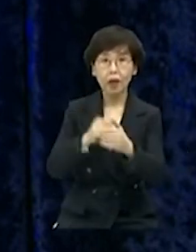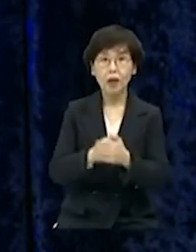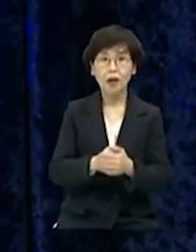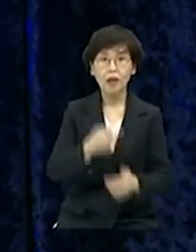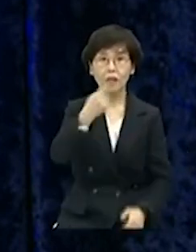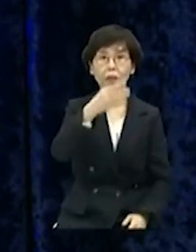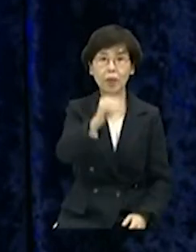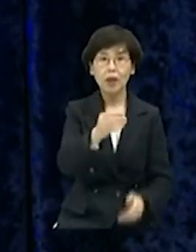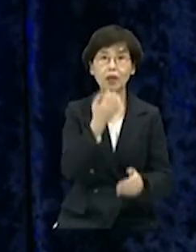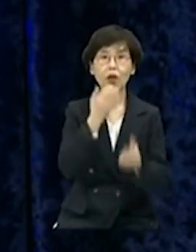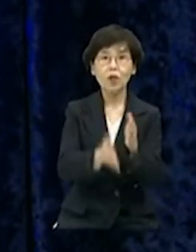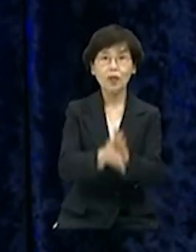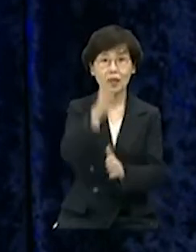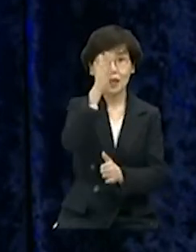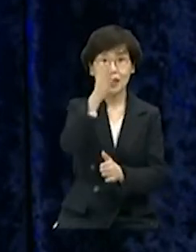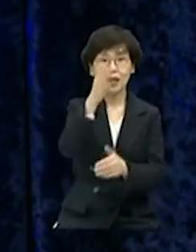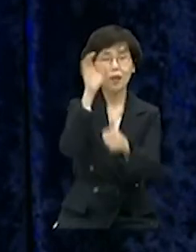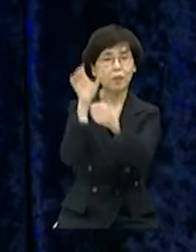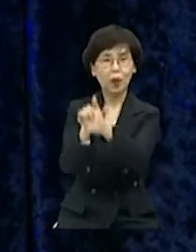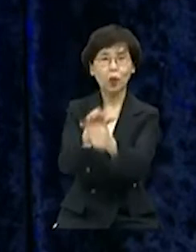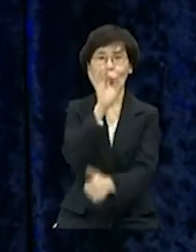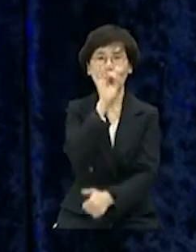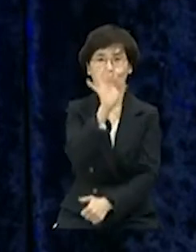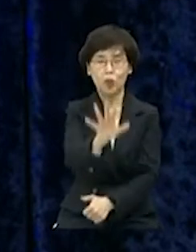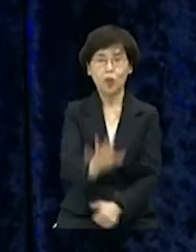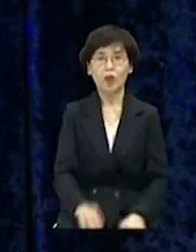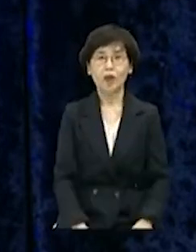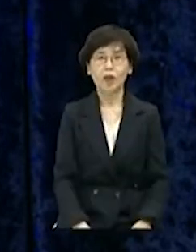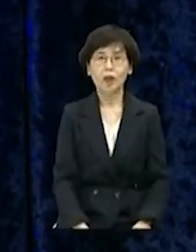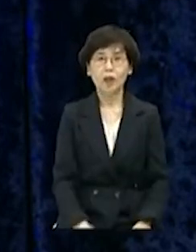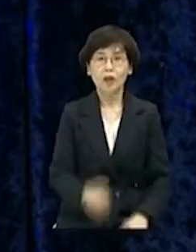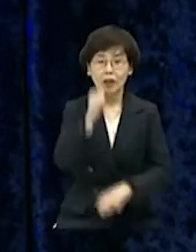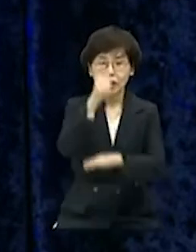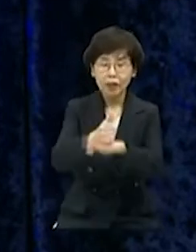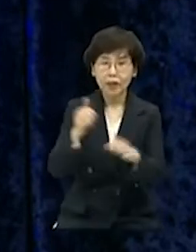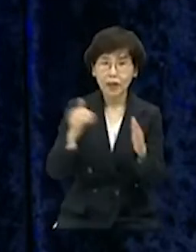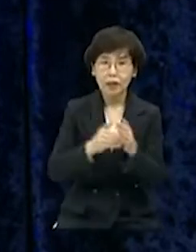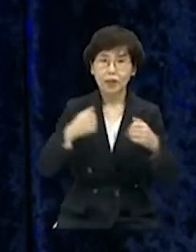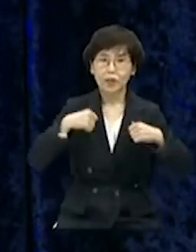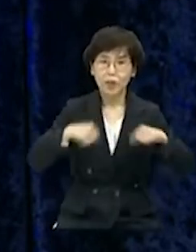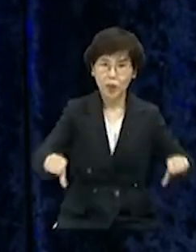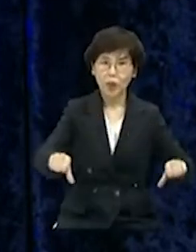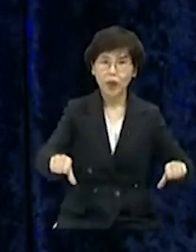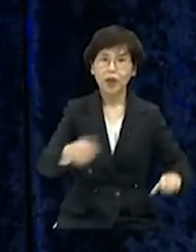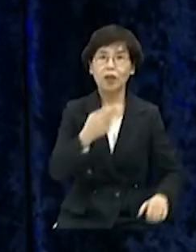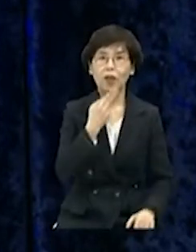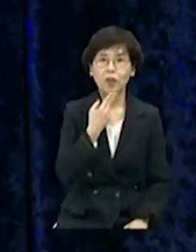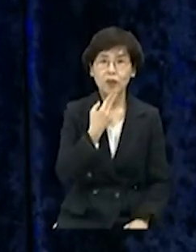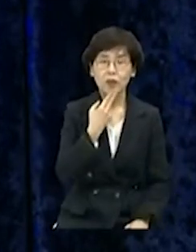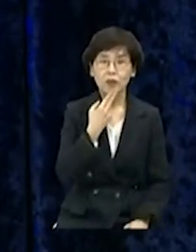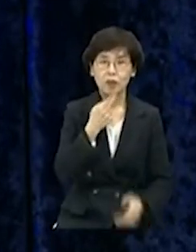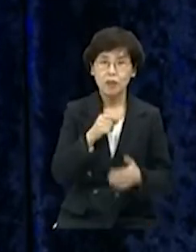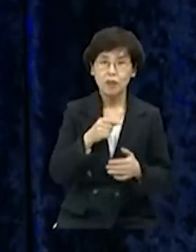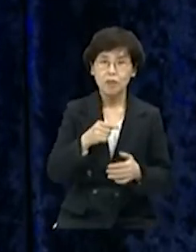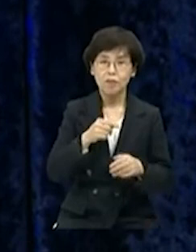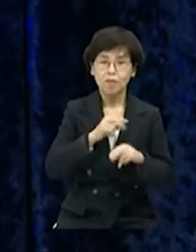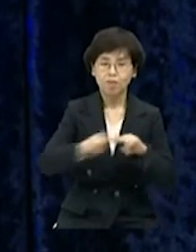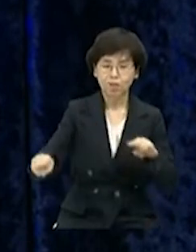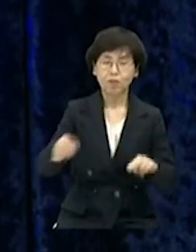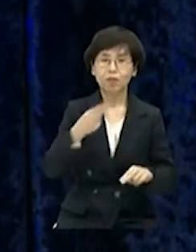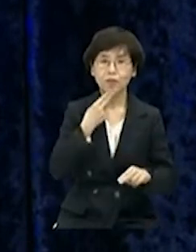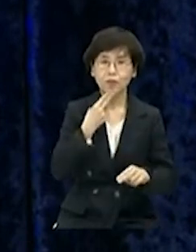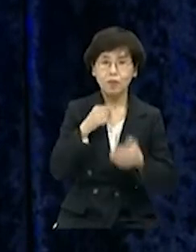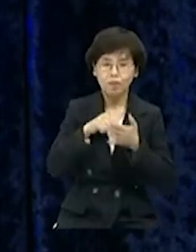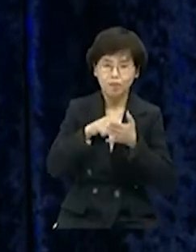천만 서울시를 맡길 수 없습니다. 끝까지 포기하지 않고 물러서지